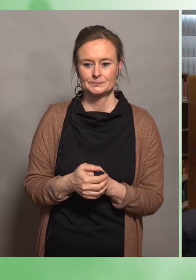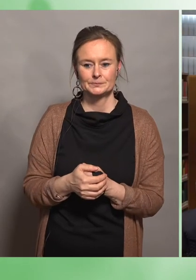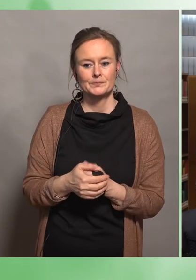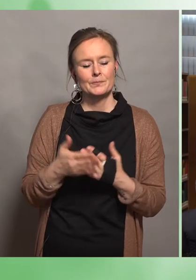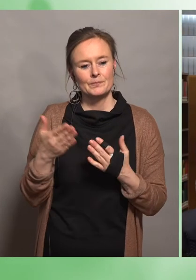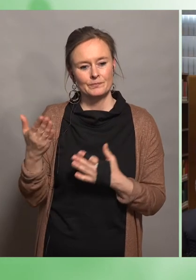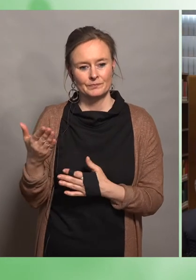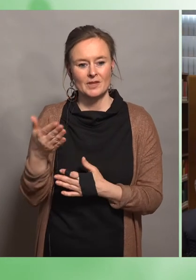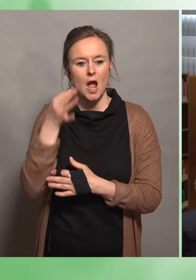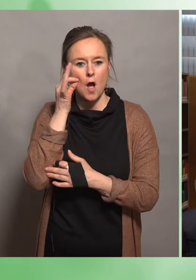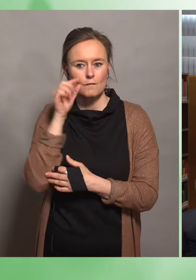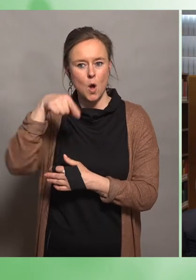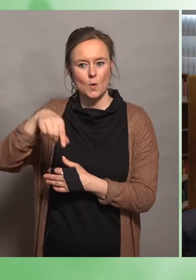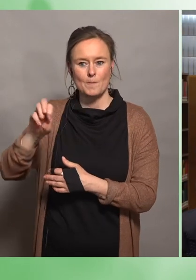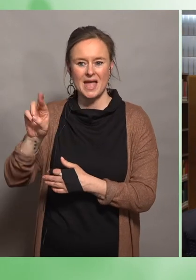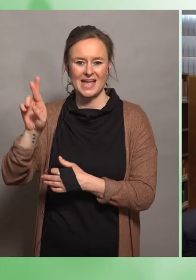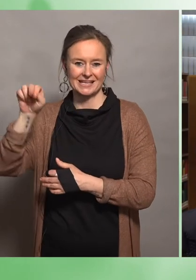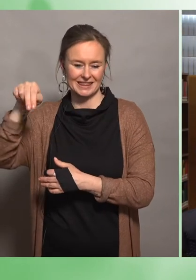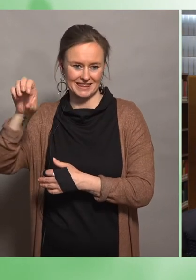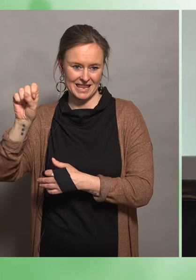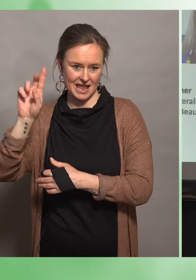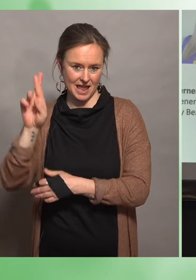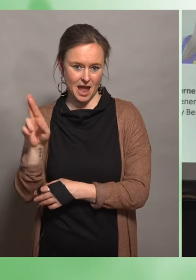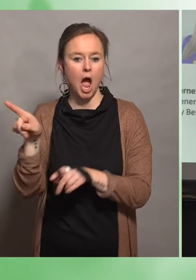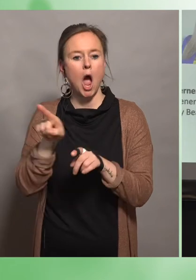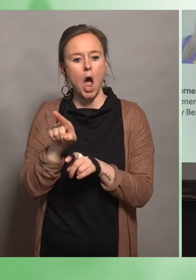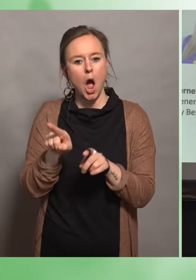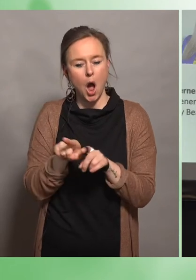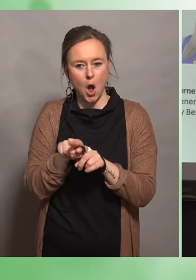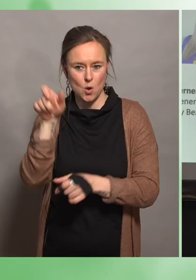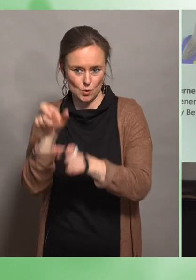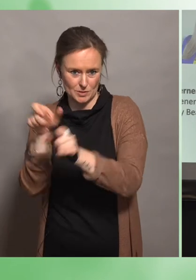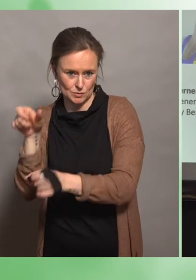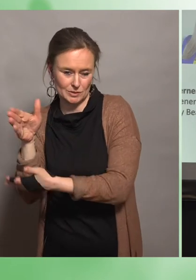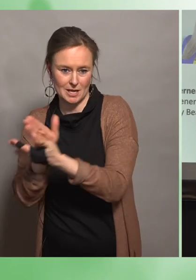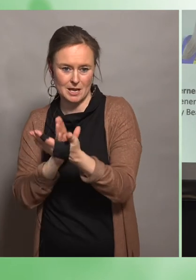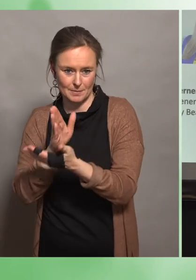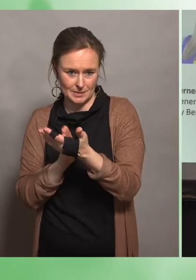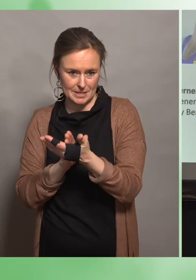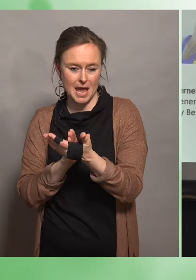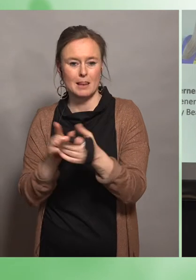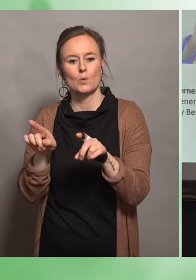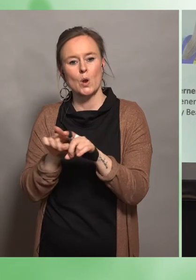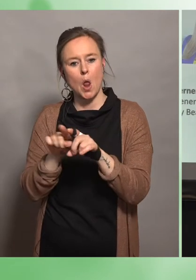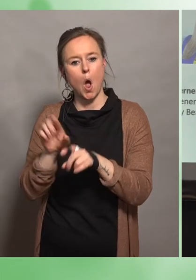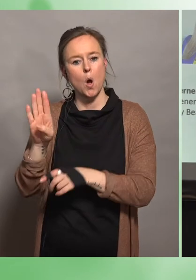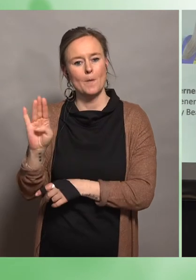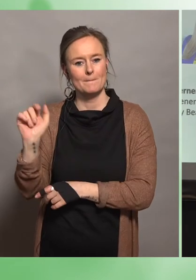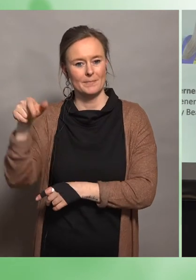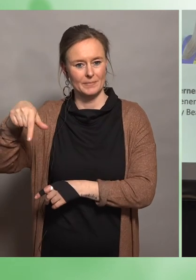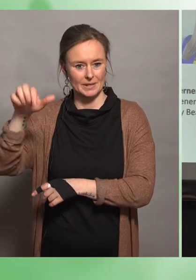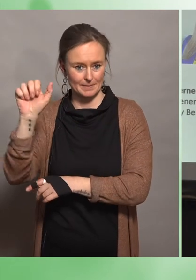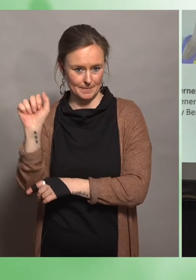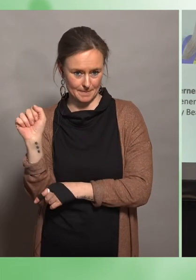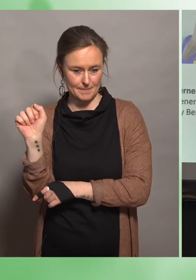Julia Perner, Sie sind auch im Bereich der Human Resources und Sie sind Beauftragte für das Thema Disability bei Bipa. Auch Ihnen